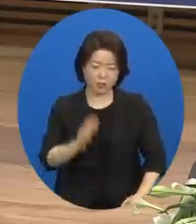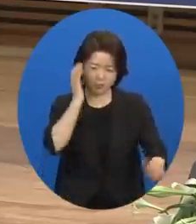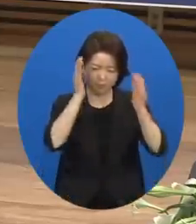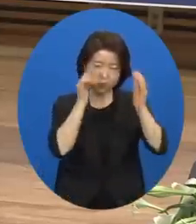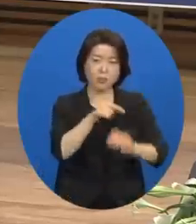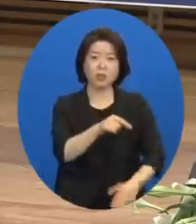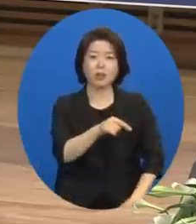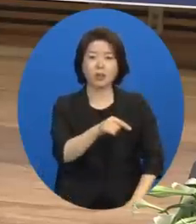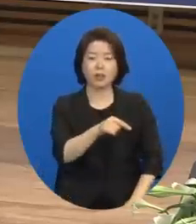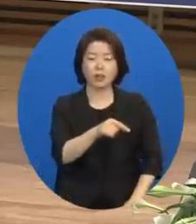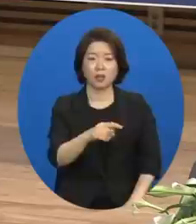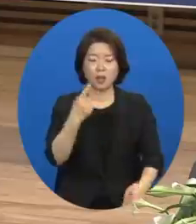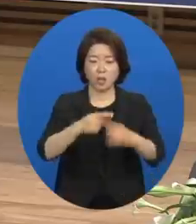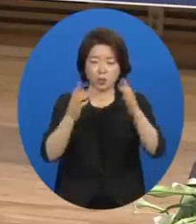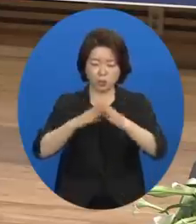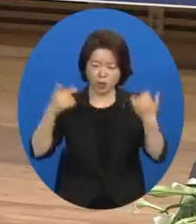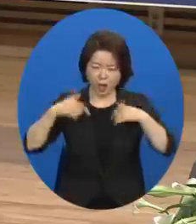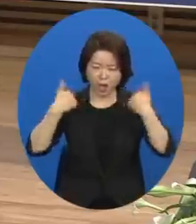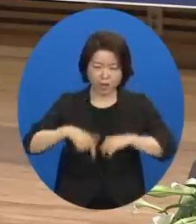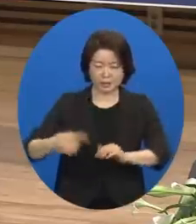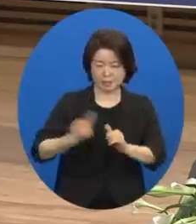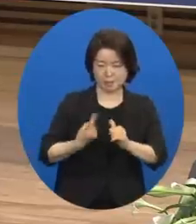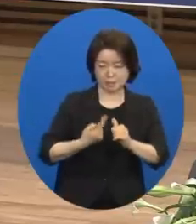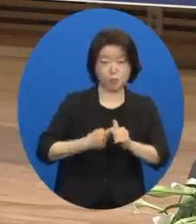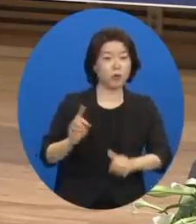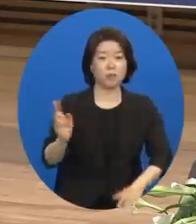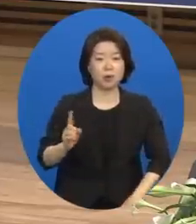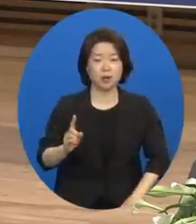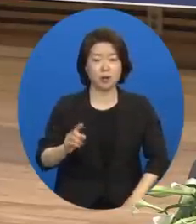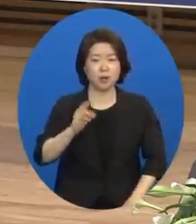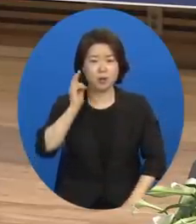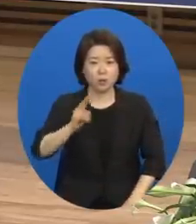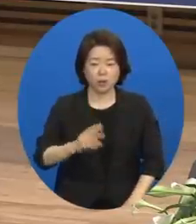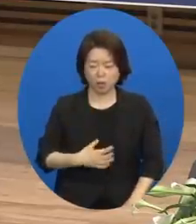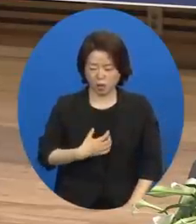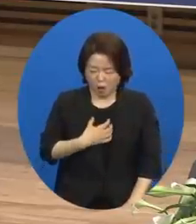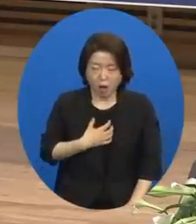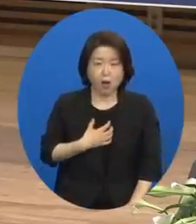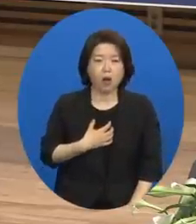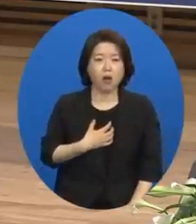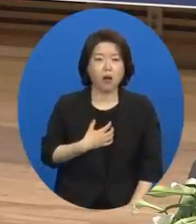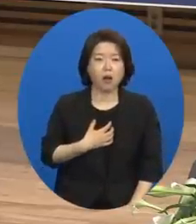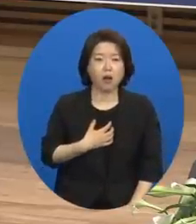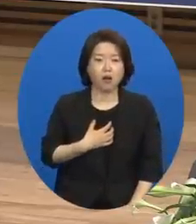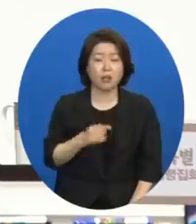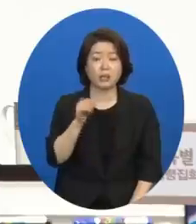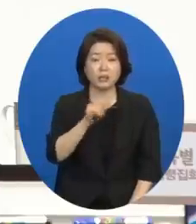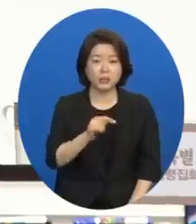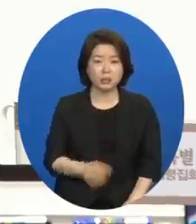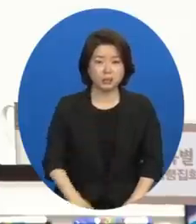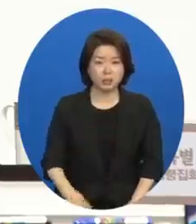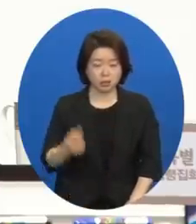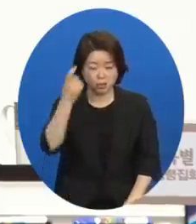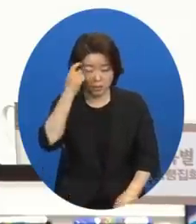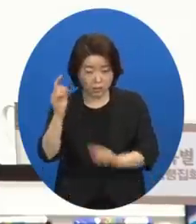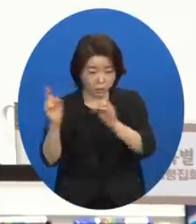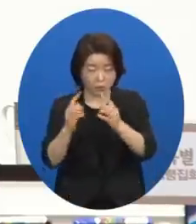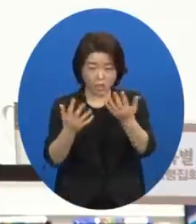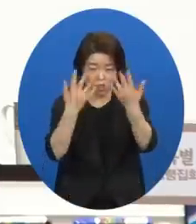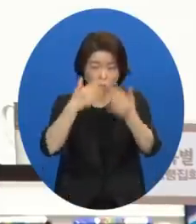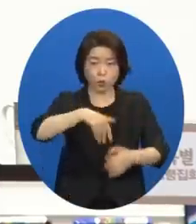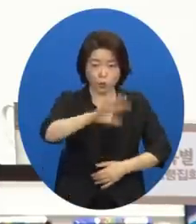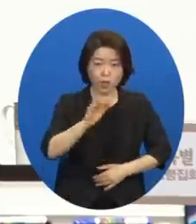복잡해지고 교회가 날마다 듣는 비난이 너무너무 역겨운 얘기야. 이거 어디 정신교화소 가도